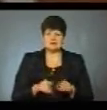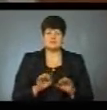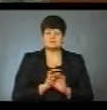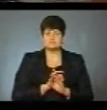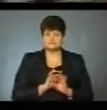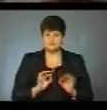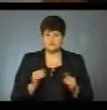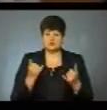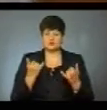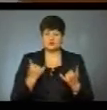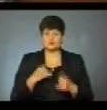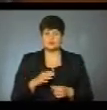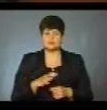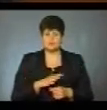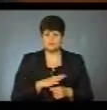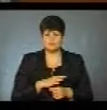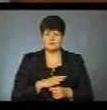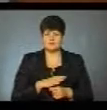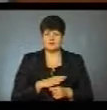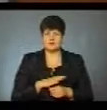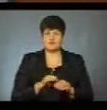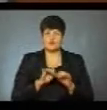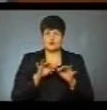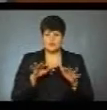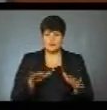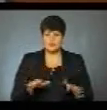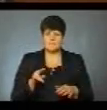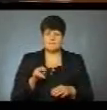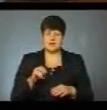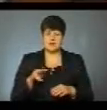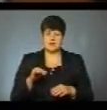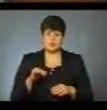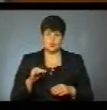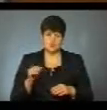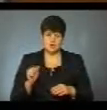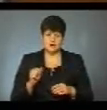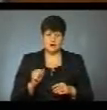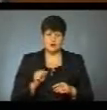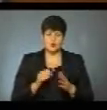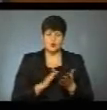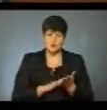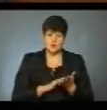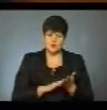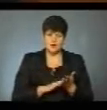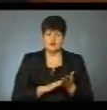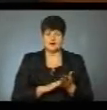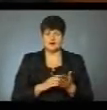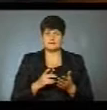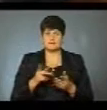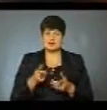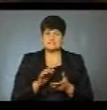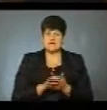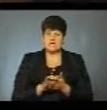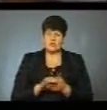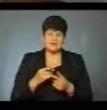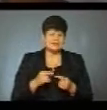супербомба. Сьогодні була і вулкан, і палаюча рука, і паста з слона. Ми знайомилися